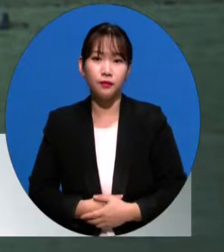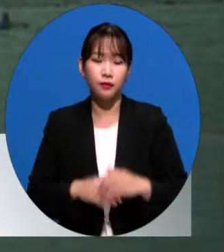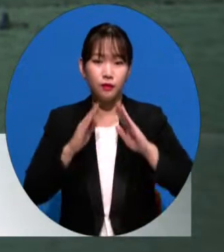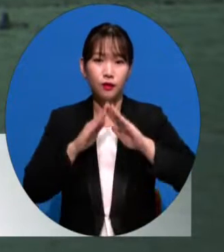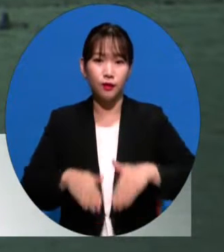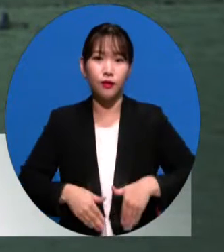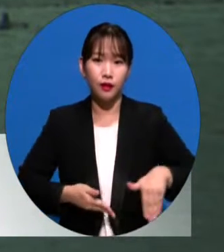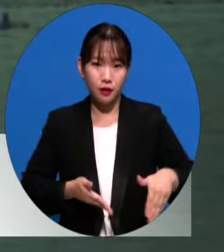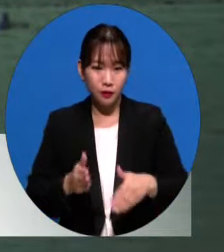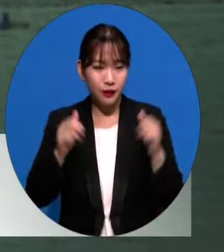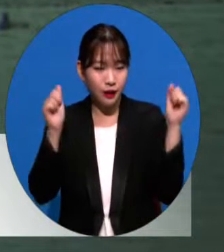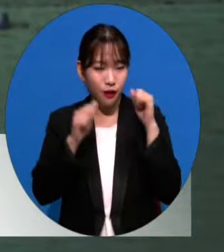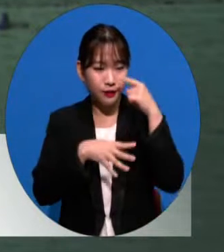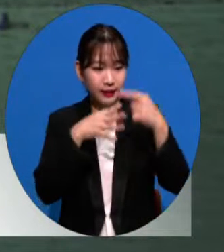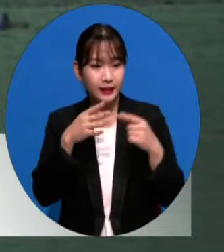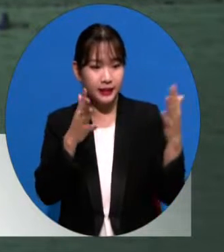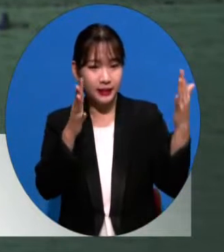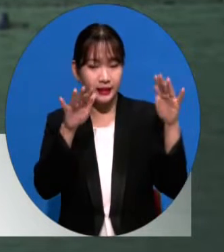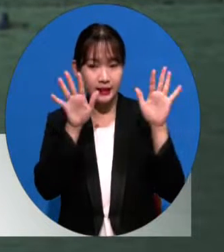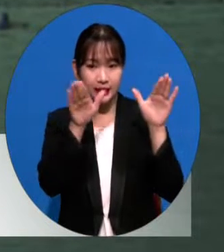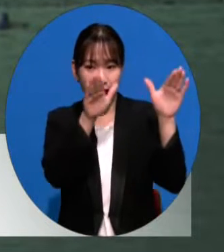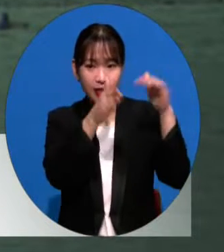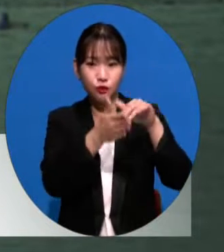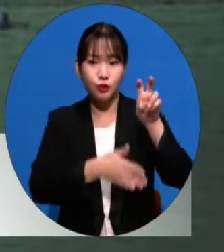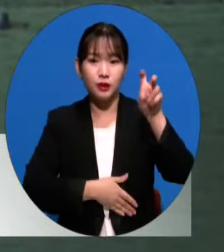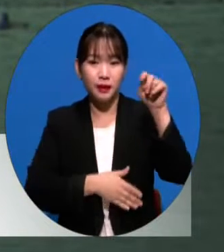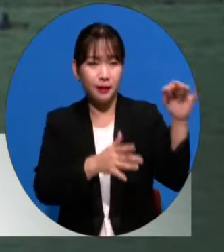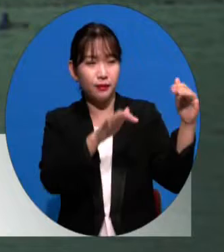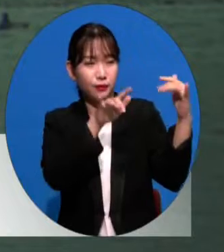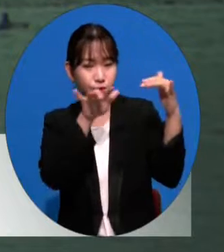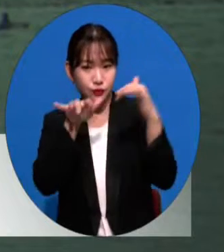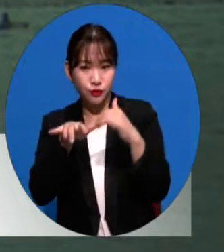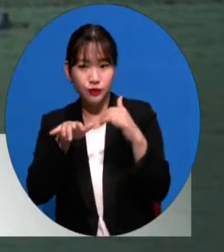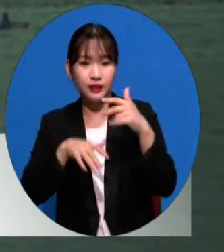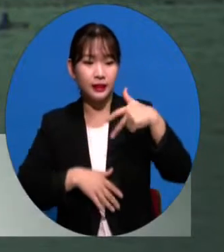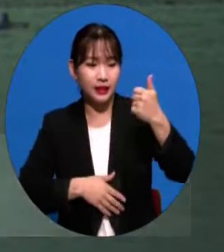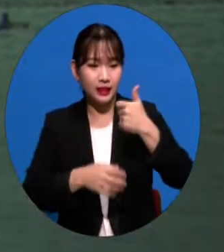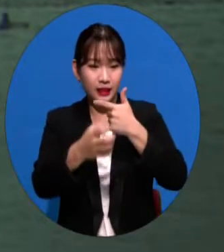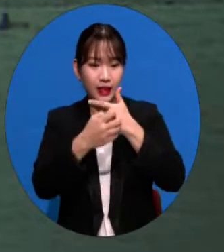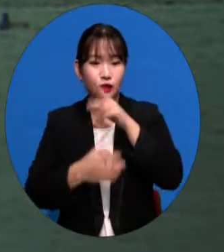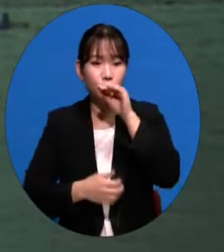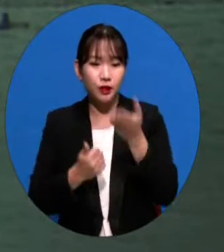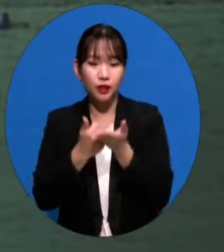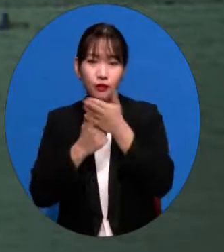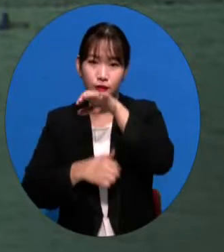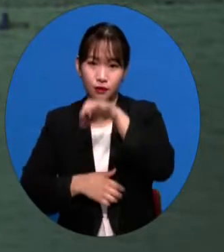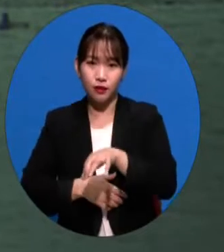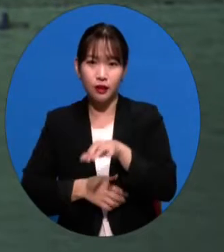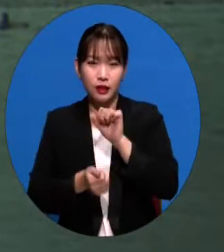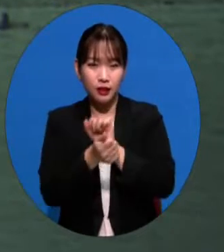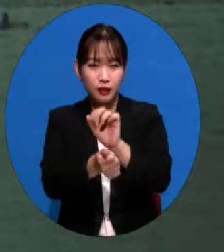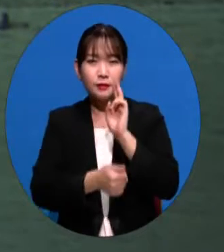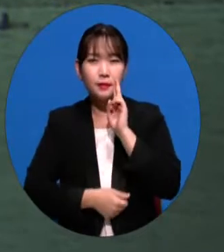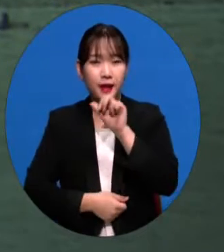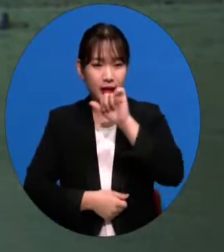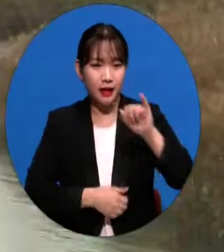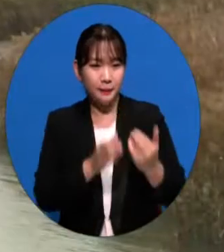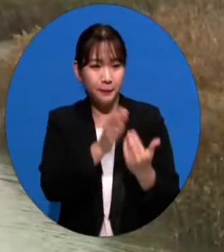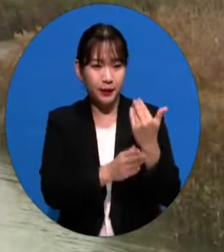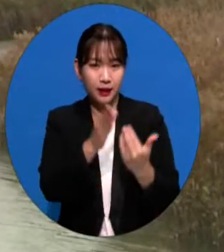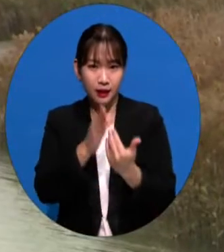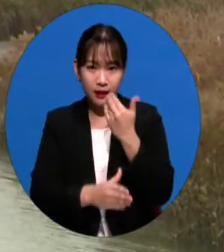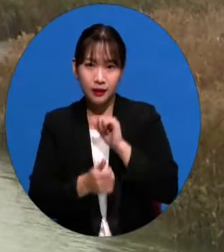전라남도는 겨울 철새 21만여 마리가 몰려온 데다 장흥과 나주 가금동작에서 고병원성 ai가